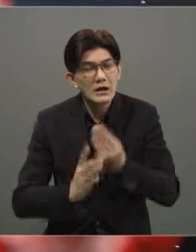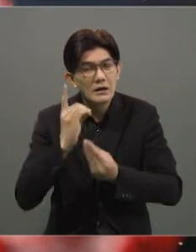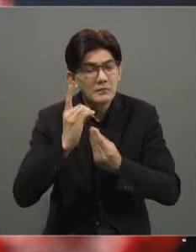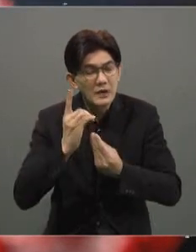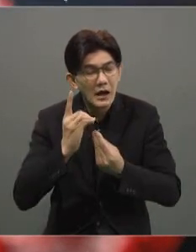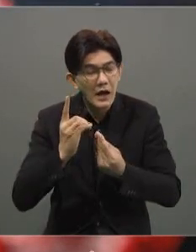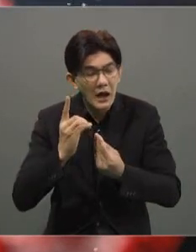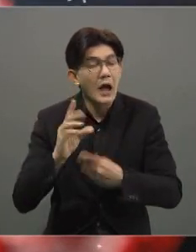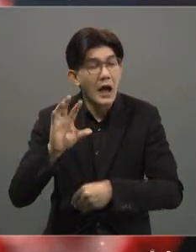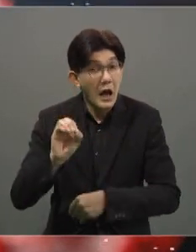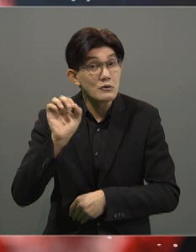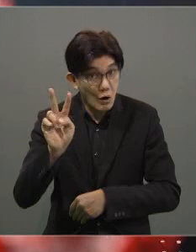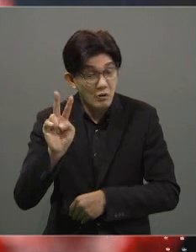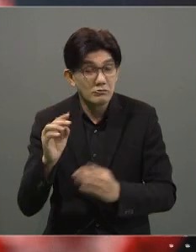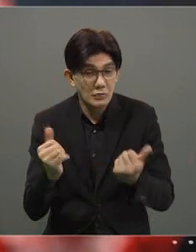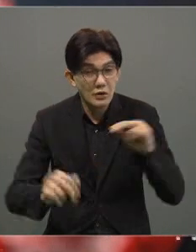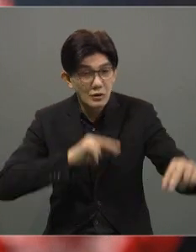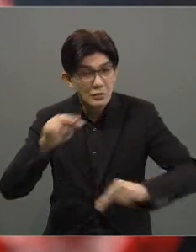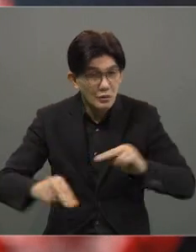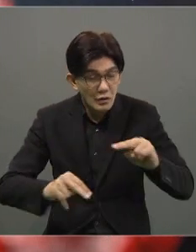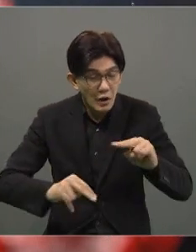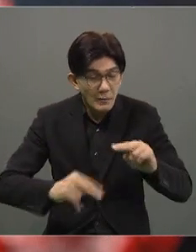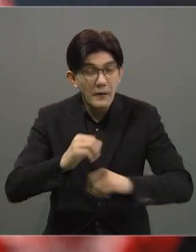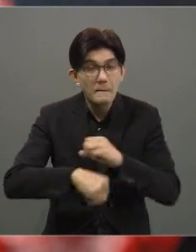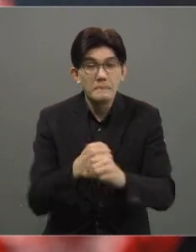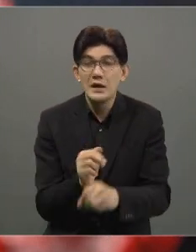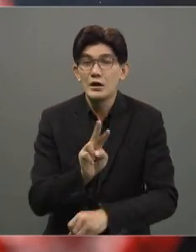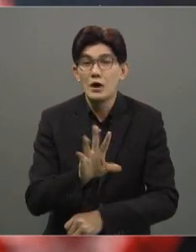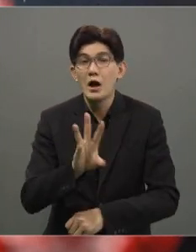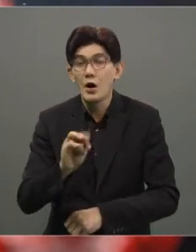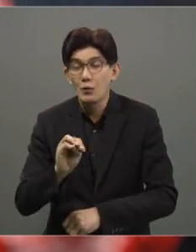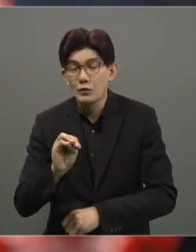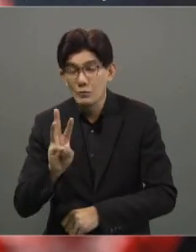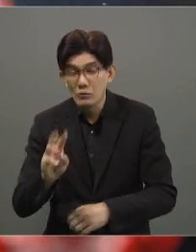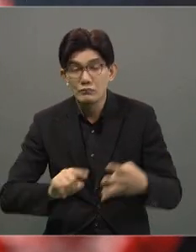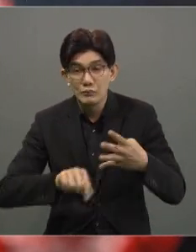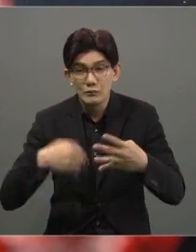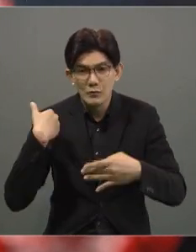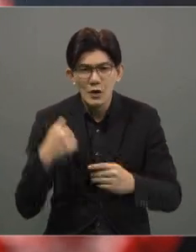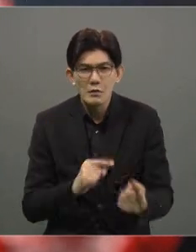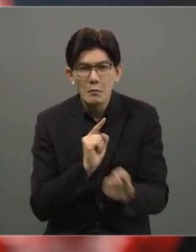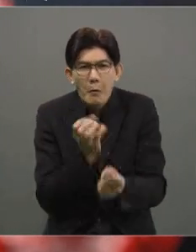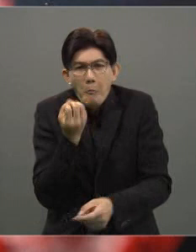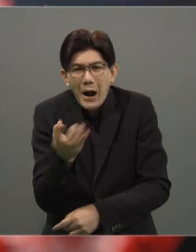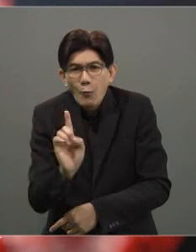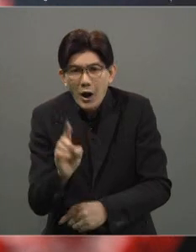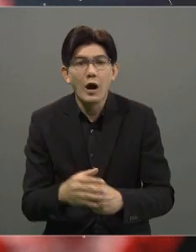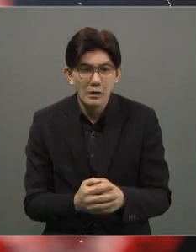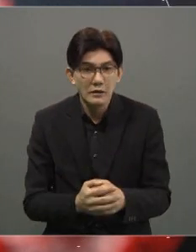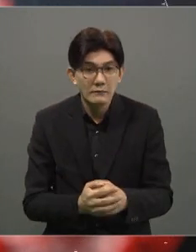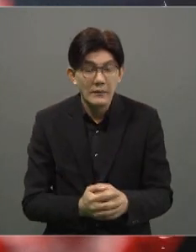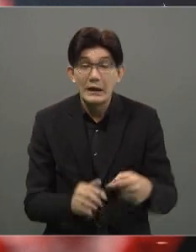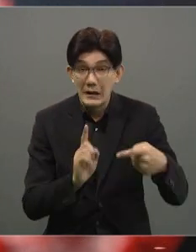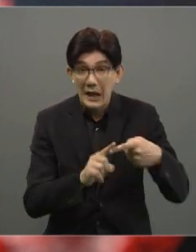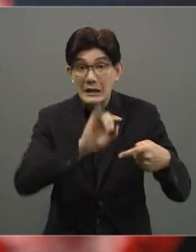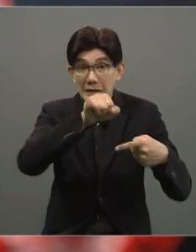52นะครับเาสำรวจในช่วงปลายปี 66เนี่ยนะฮะเขาบอกว่าสายพันธุ์ในกลุ่ม voiที่พบมากที่สุดก็คือตัว j